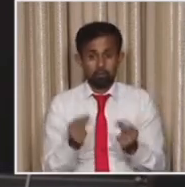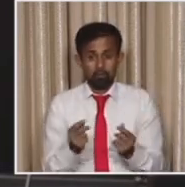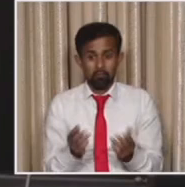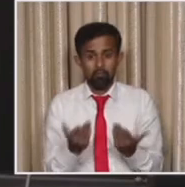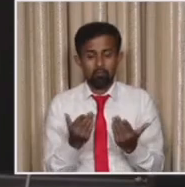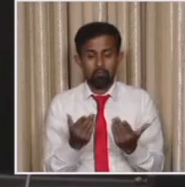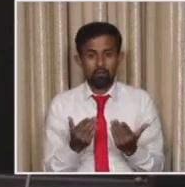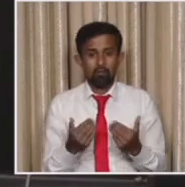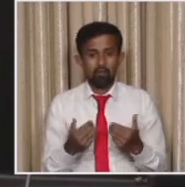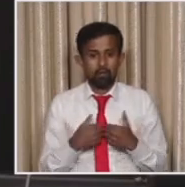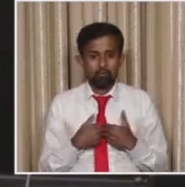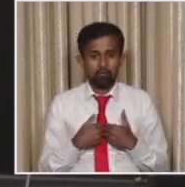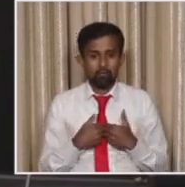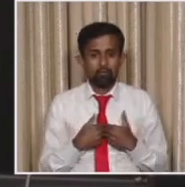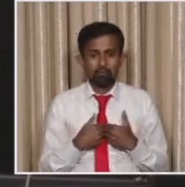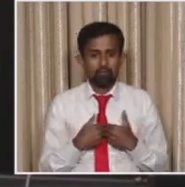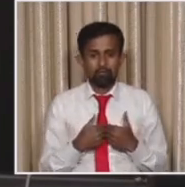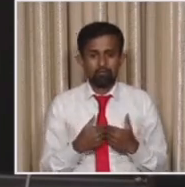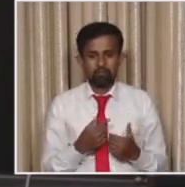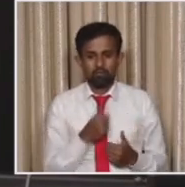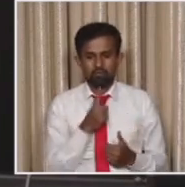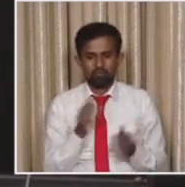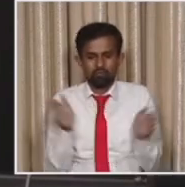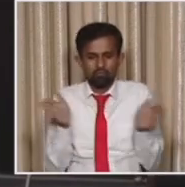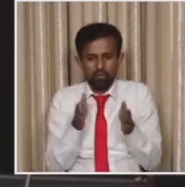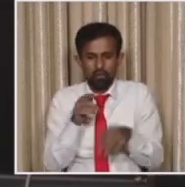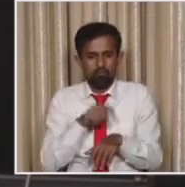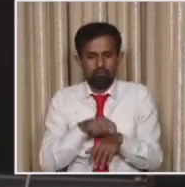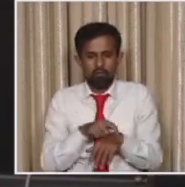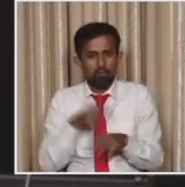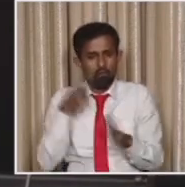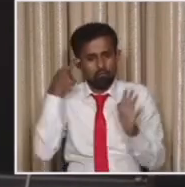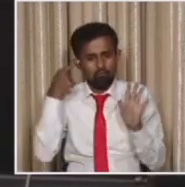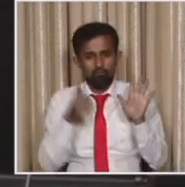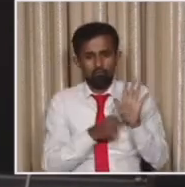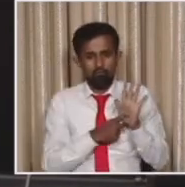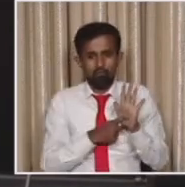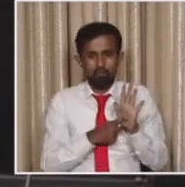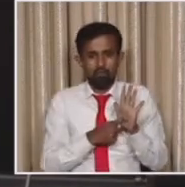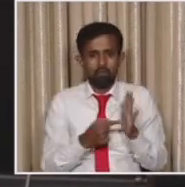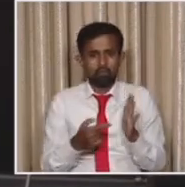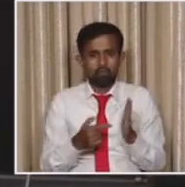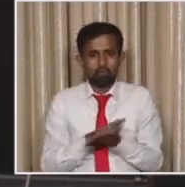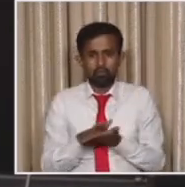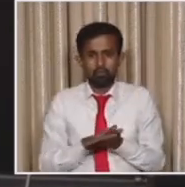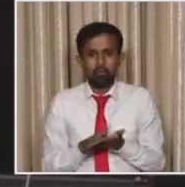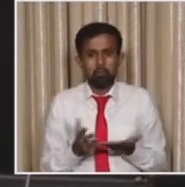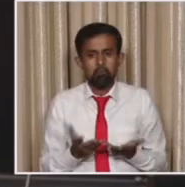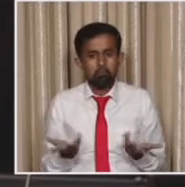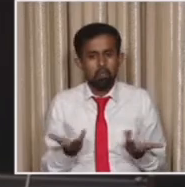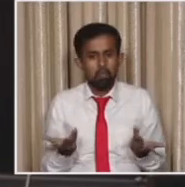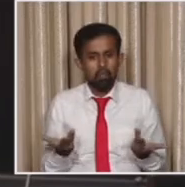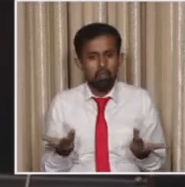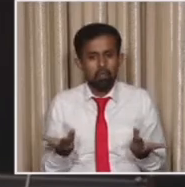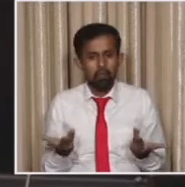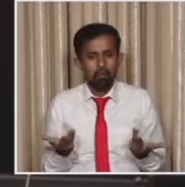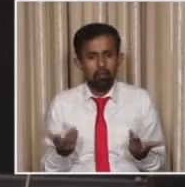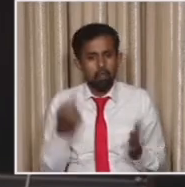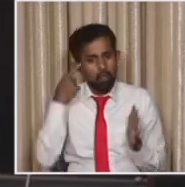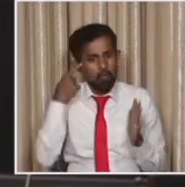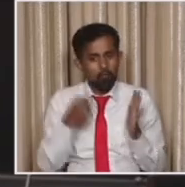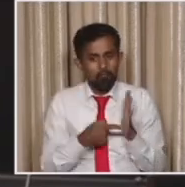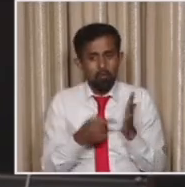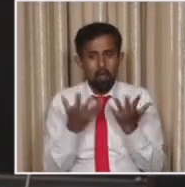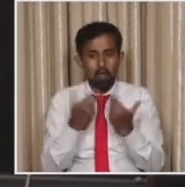පිළිබඳව අපි එකඟයි එහෙම කෙටි කාලෙකින් එහෙම විභාගවලට සූදානම් වෙන්න බෑ හැබැයි විභාග